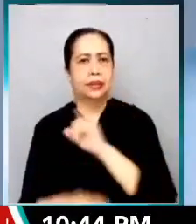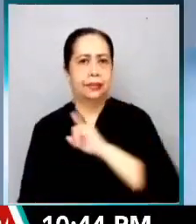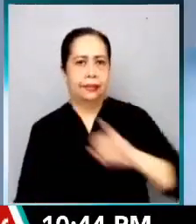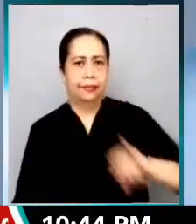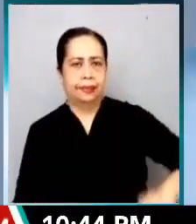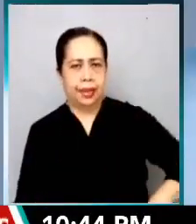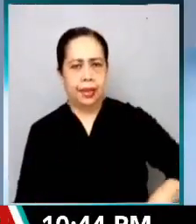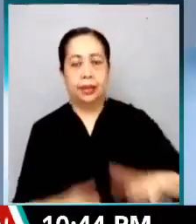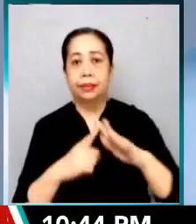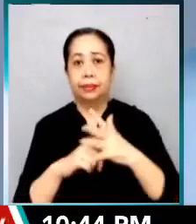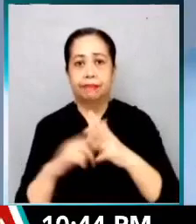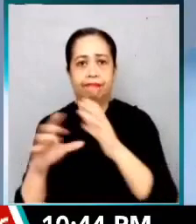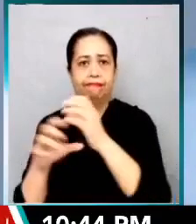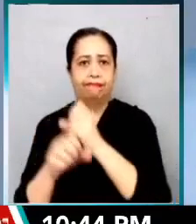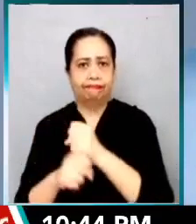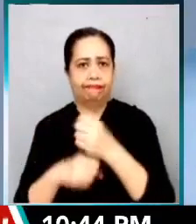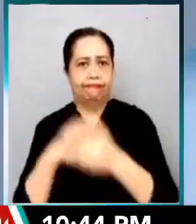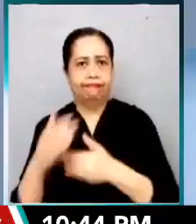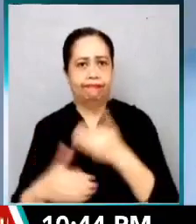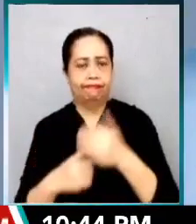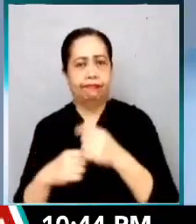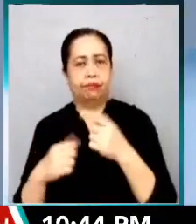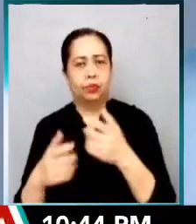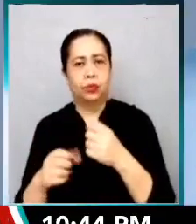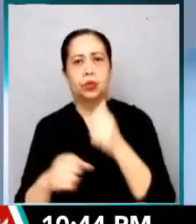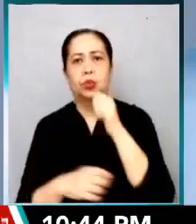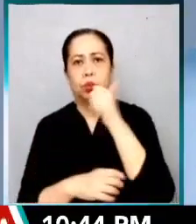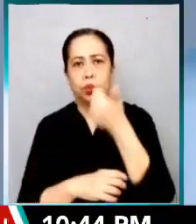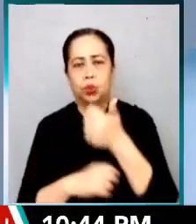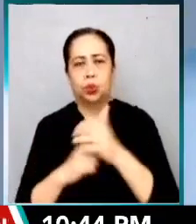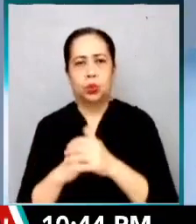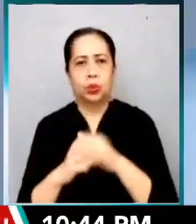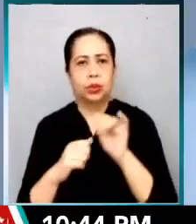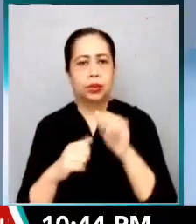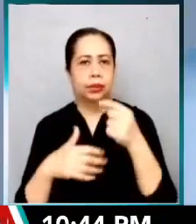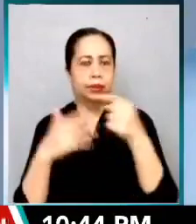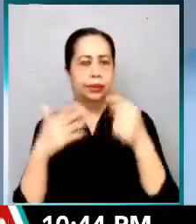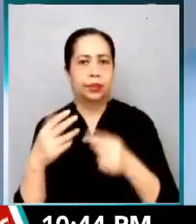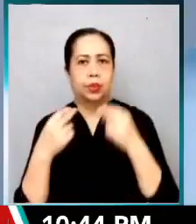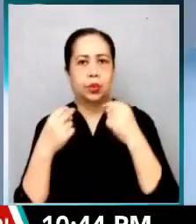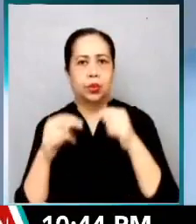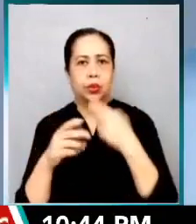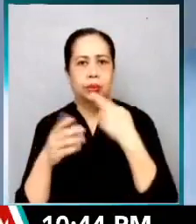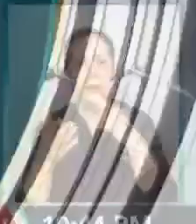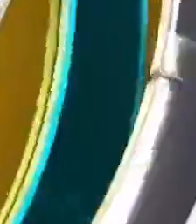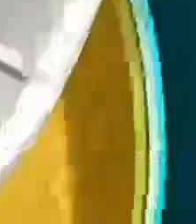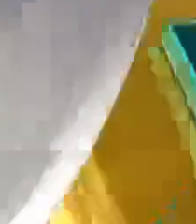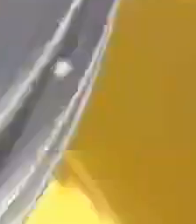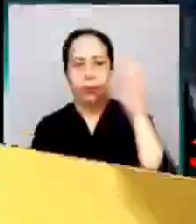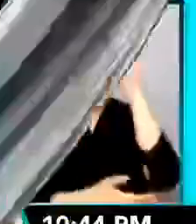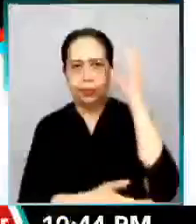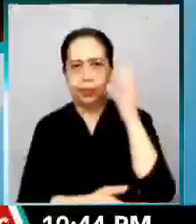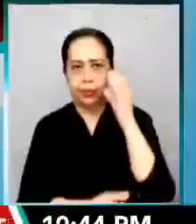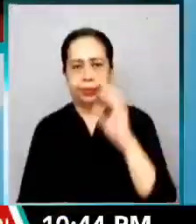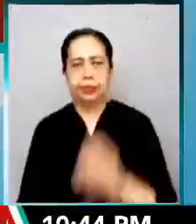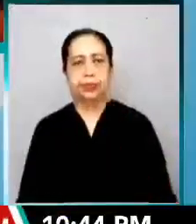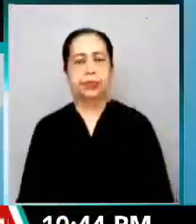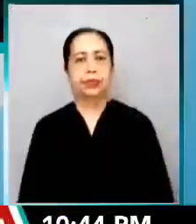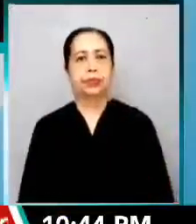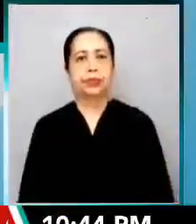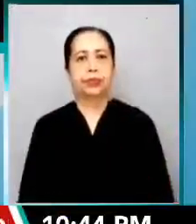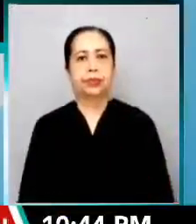ng retrieval operations para rito bukas. Yan at iba pang balita sa report ni Cedric Castillo.